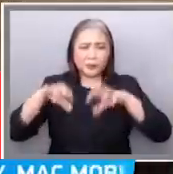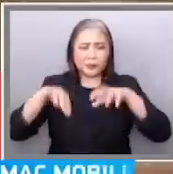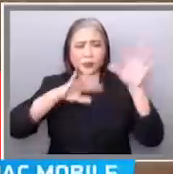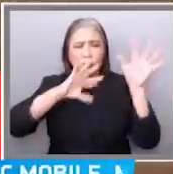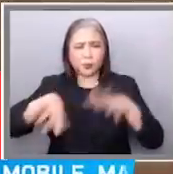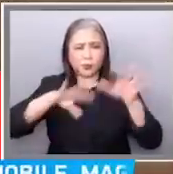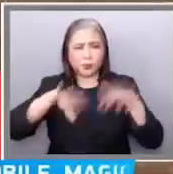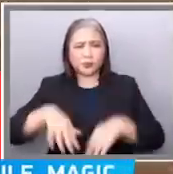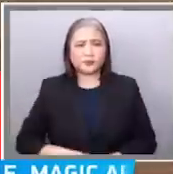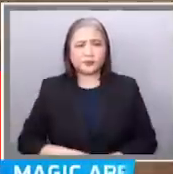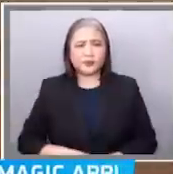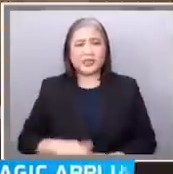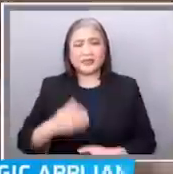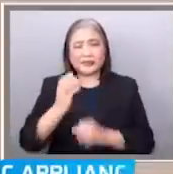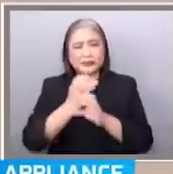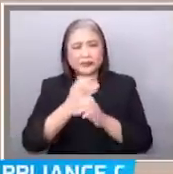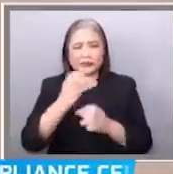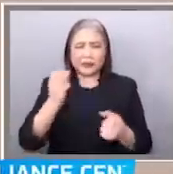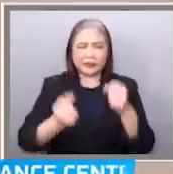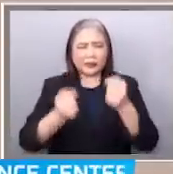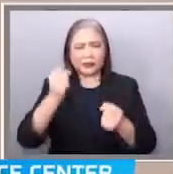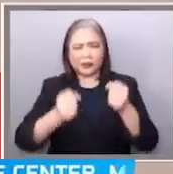ilang sasakyang nagtangkang tumawid sa baha.